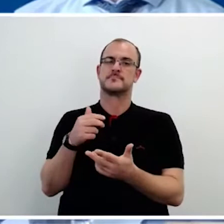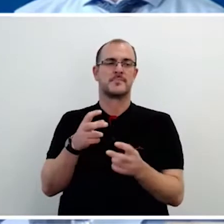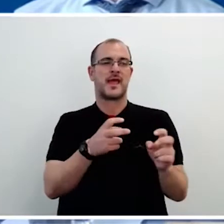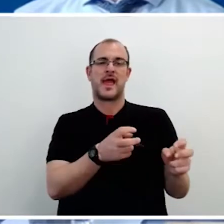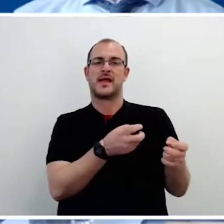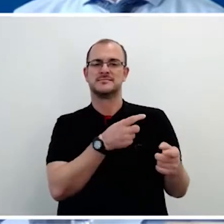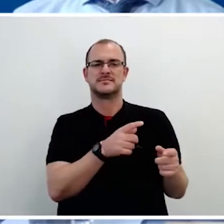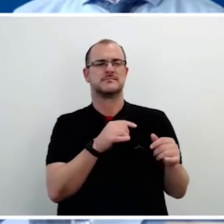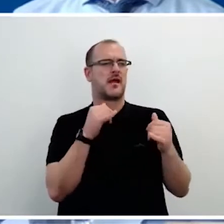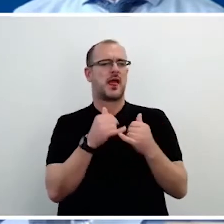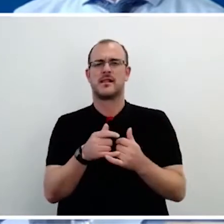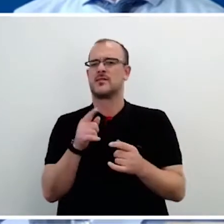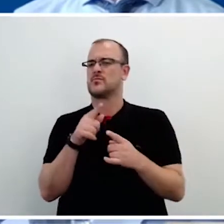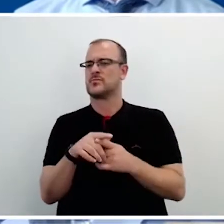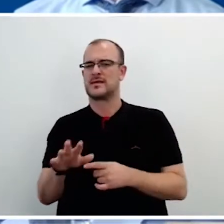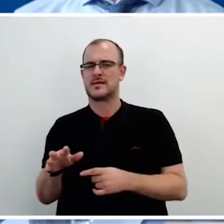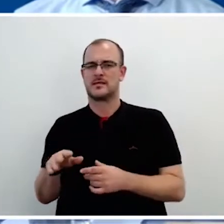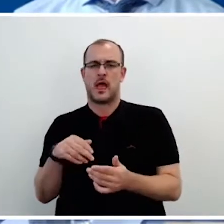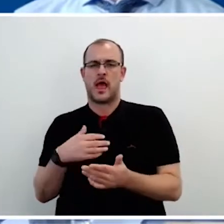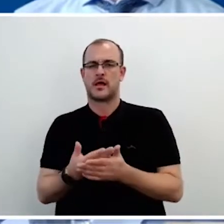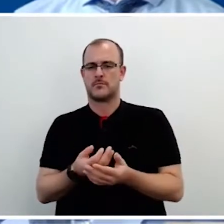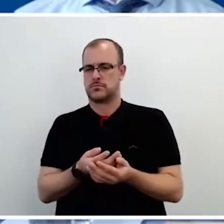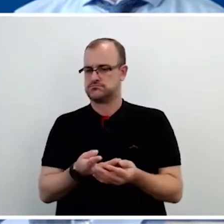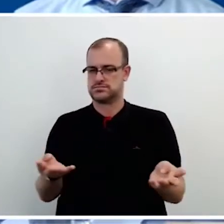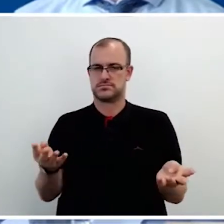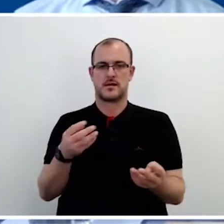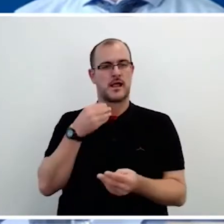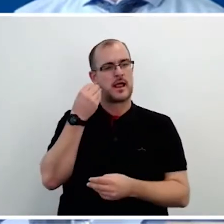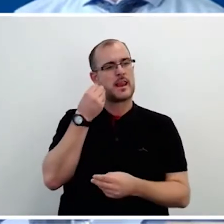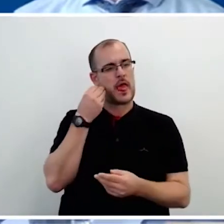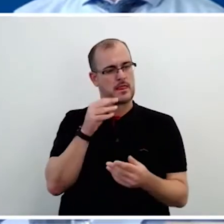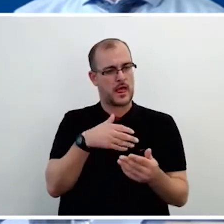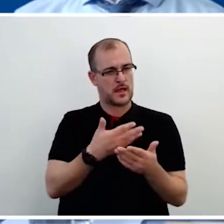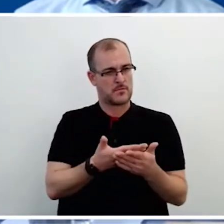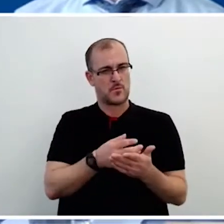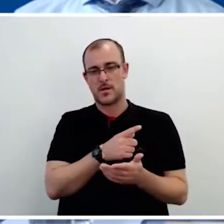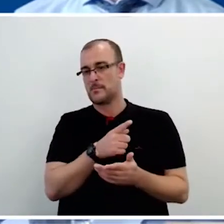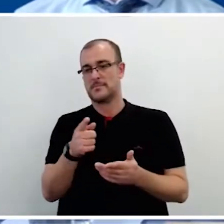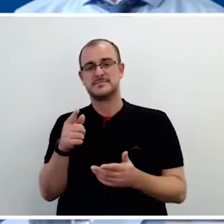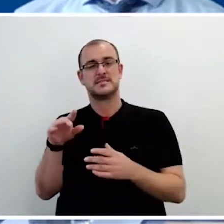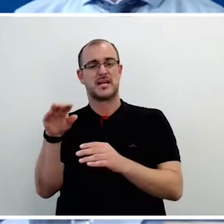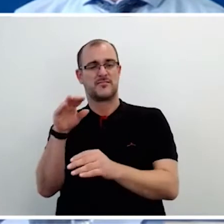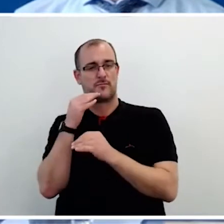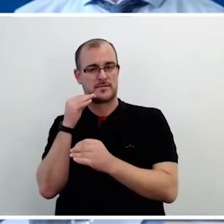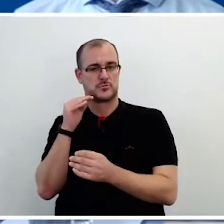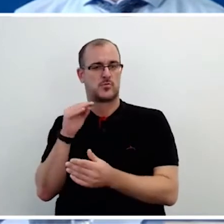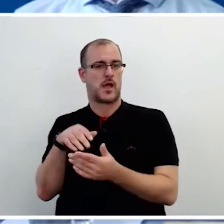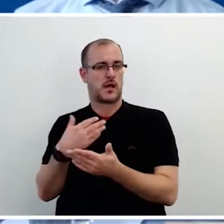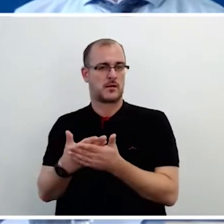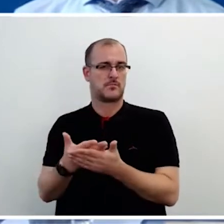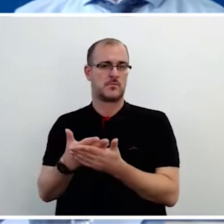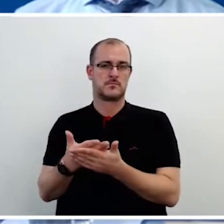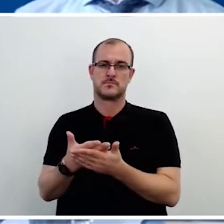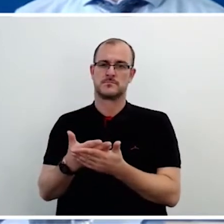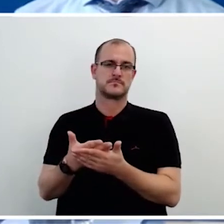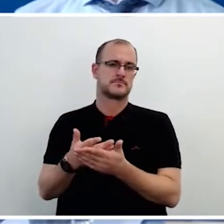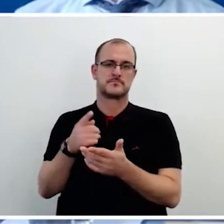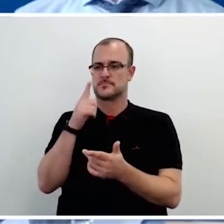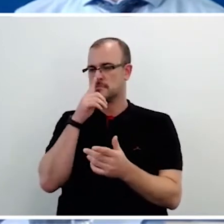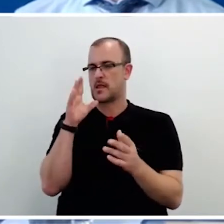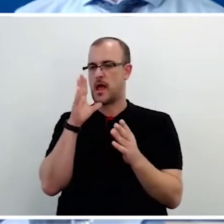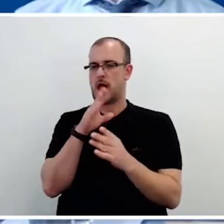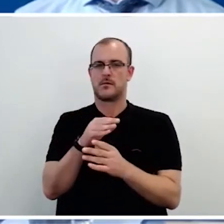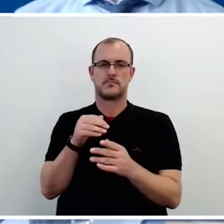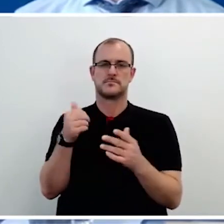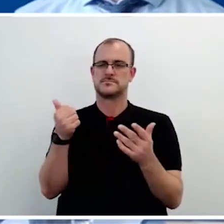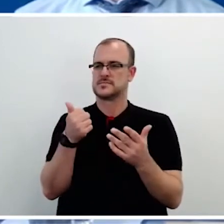Erzieher, Eltern und auch Kinder Angebote, angefangen von Lernangeboten bis hin zu Informationsangeboten. Das heißt, wenn abends um